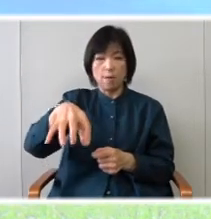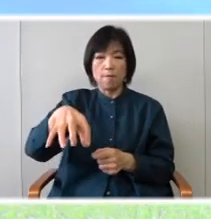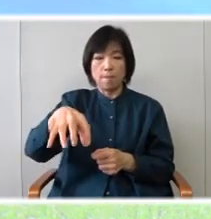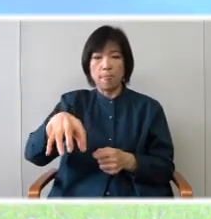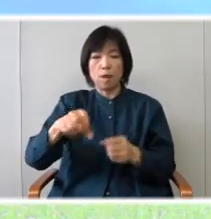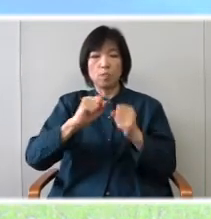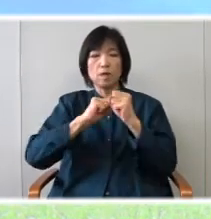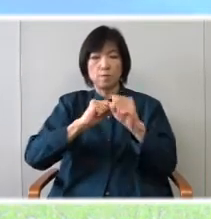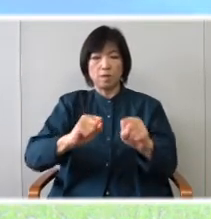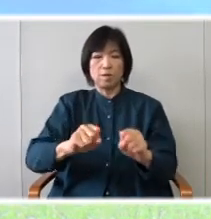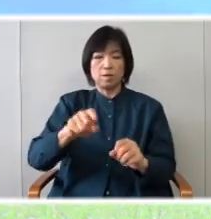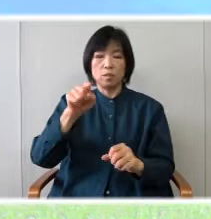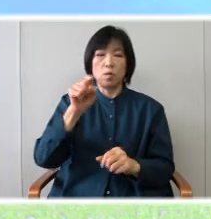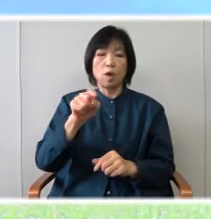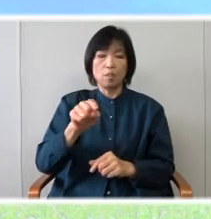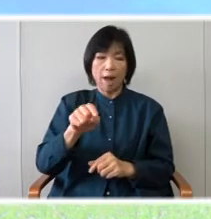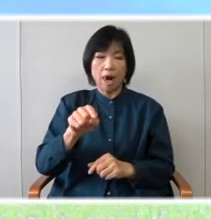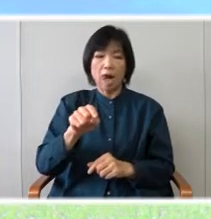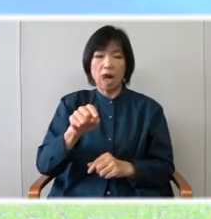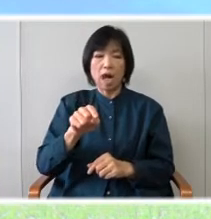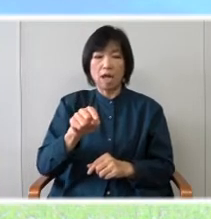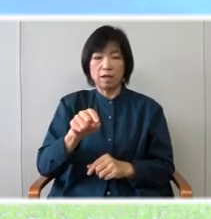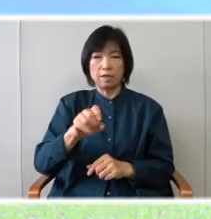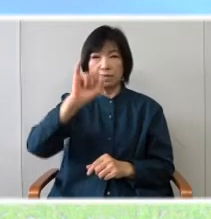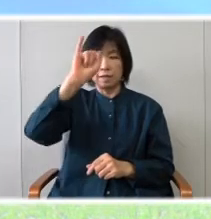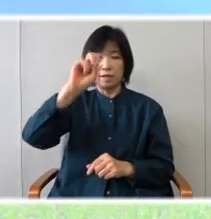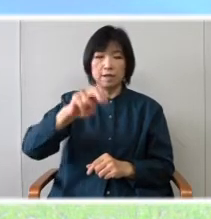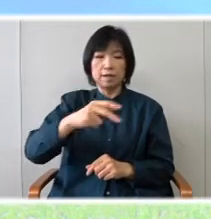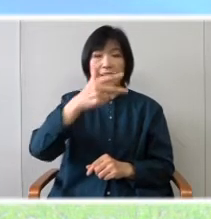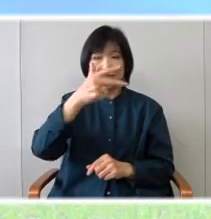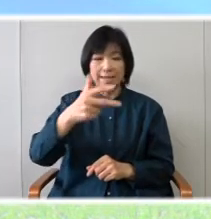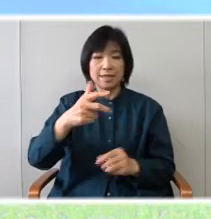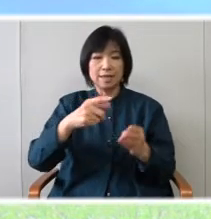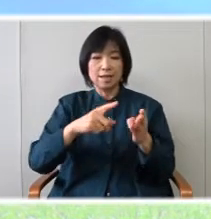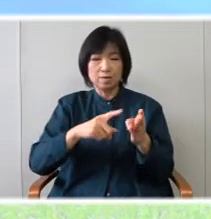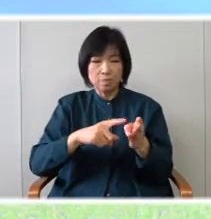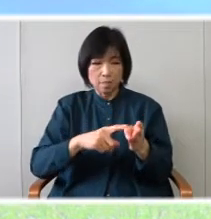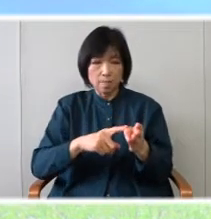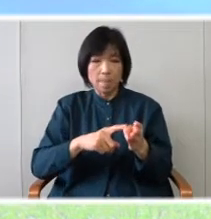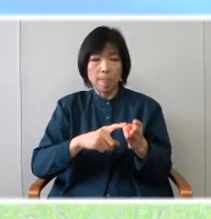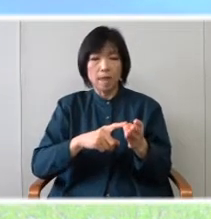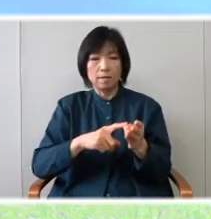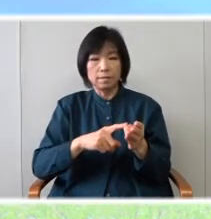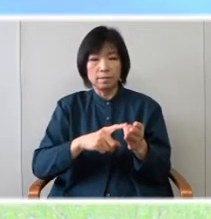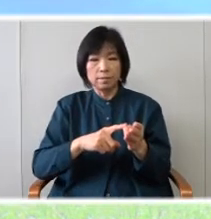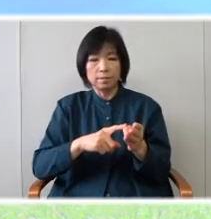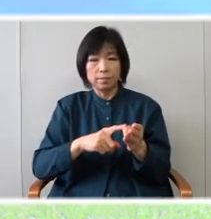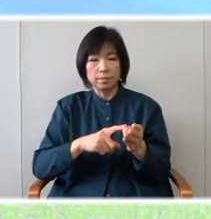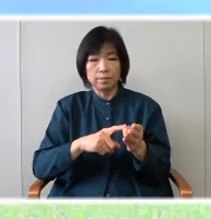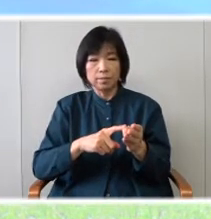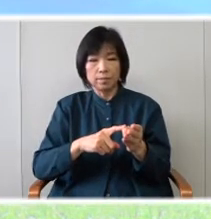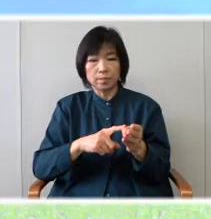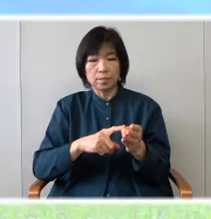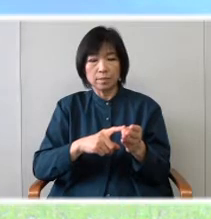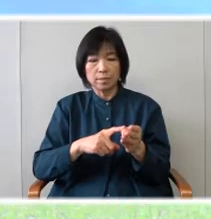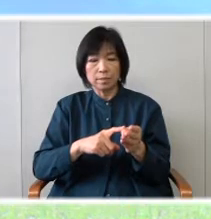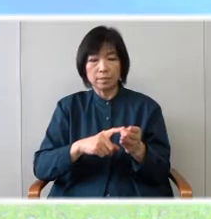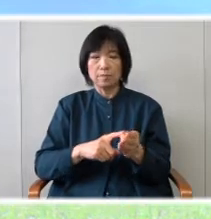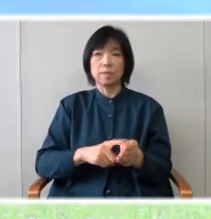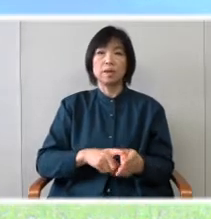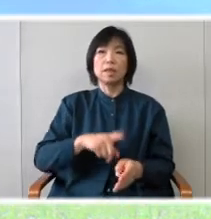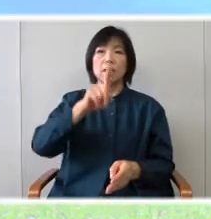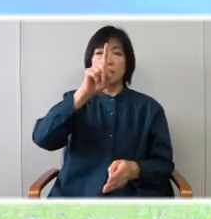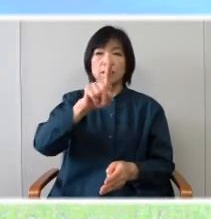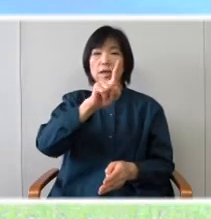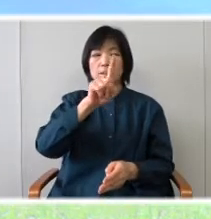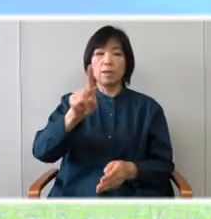で、この話はあの、まあ、稲氏とゆかりの非常に強い日比谷の日比谷公園の